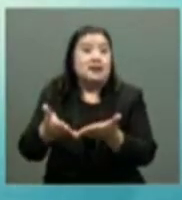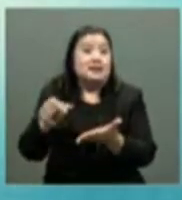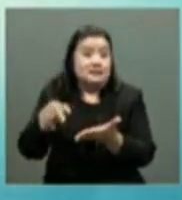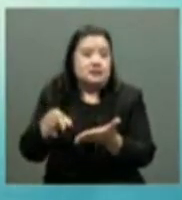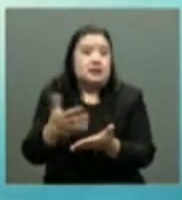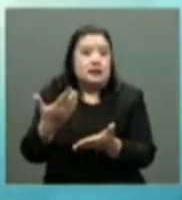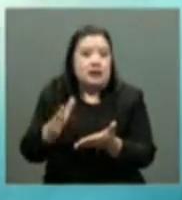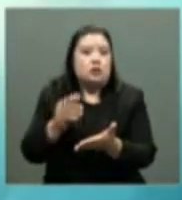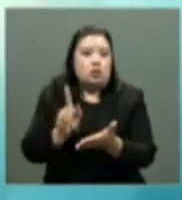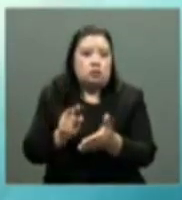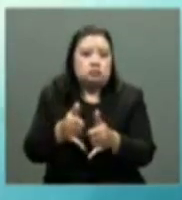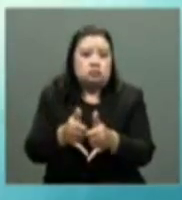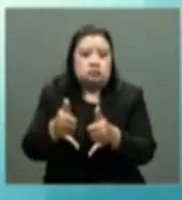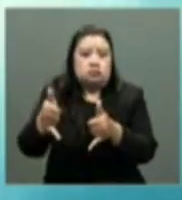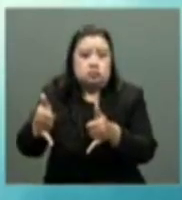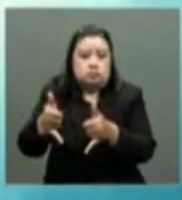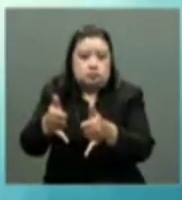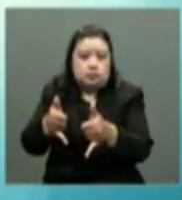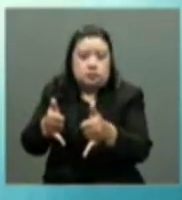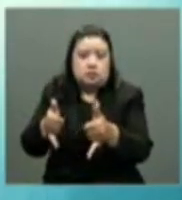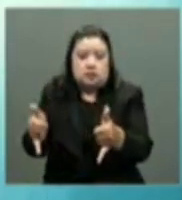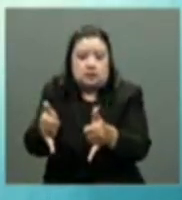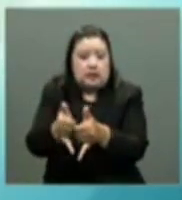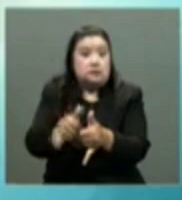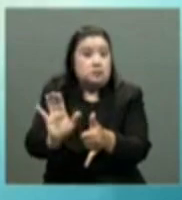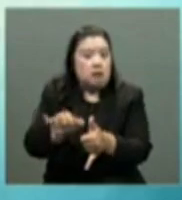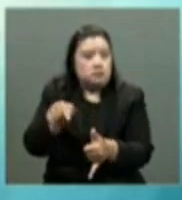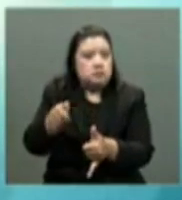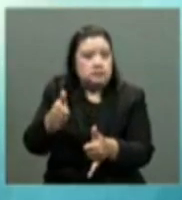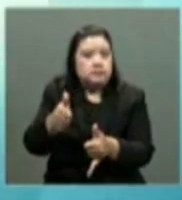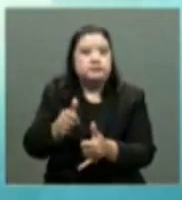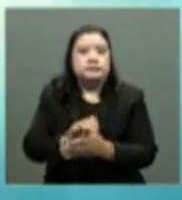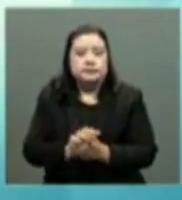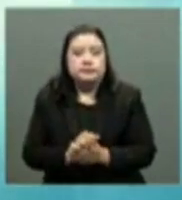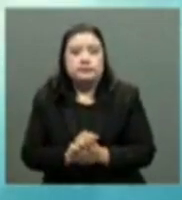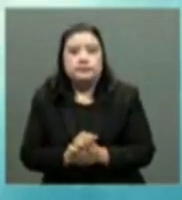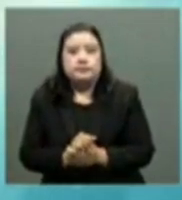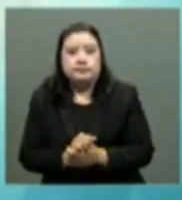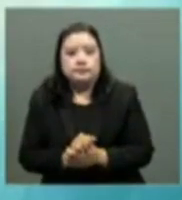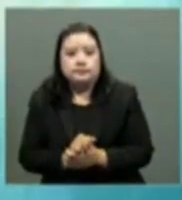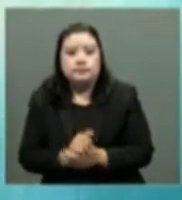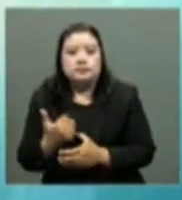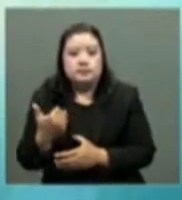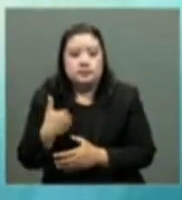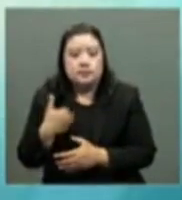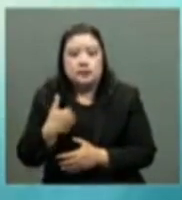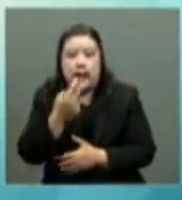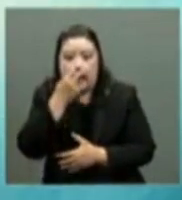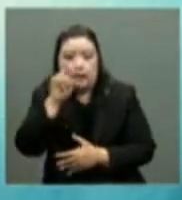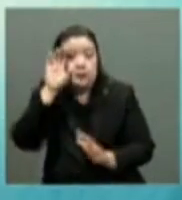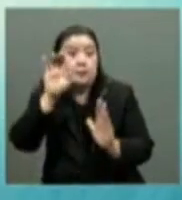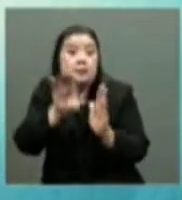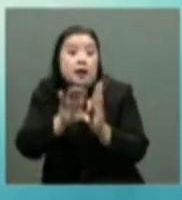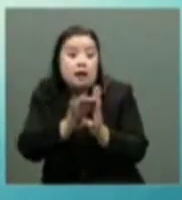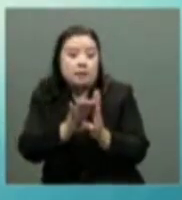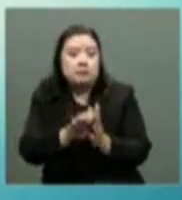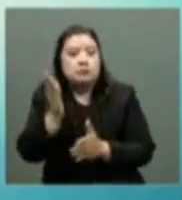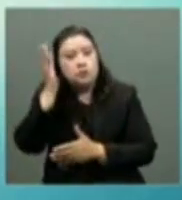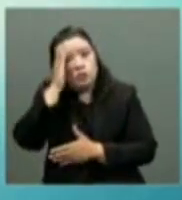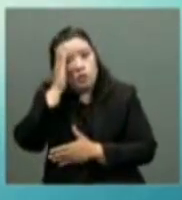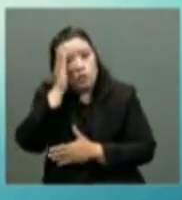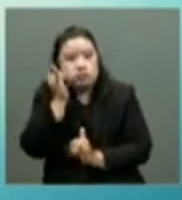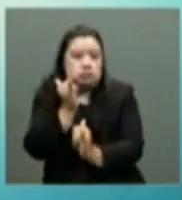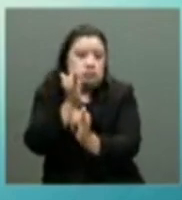ว้นระยะห่างทางสังคมได้แล้วก็ได้เผยภาพว่ามีในห้องพักก็มีเตียงอยู่3หลังนะครับ